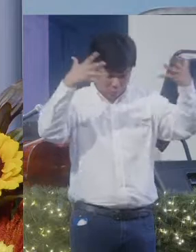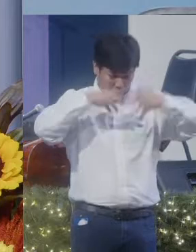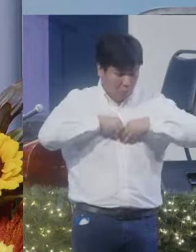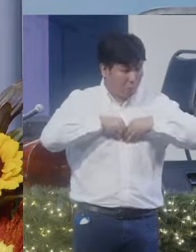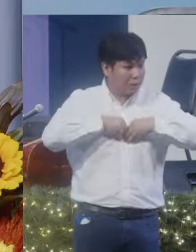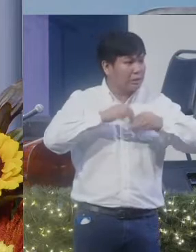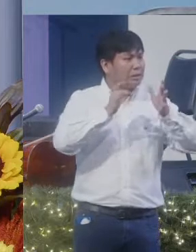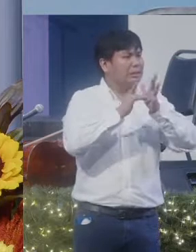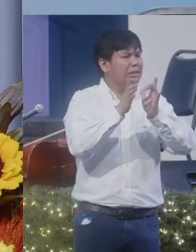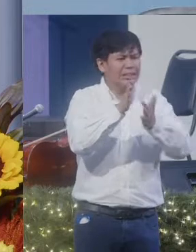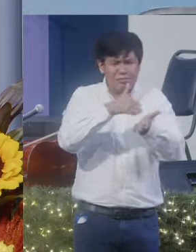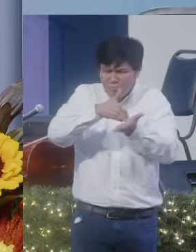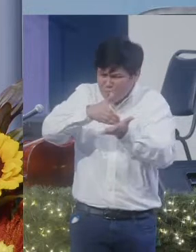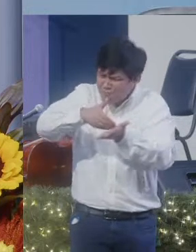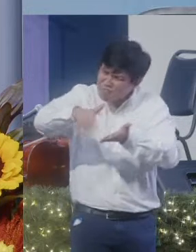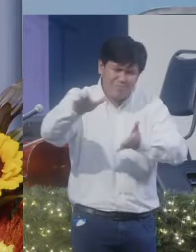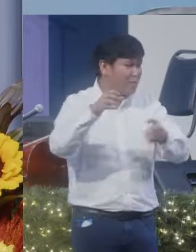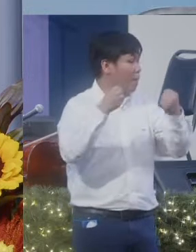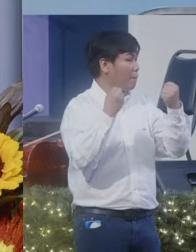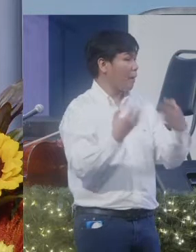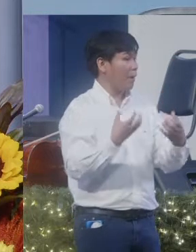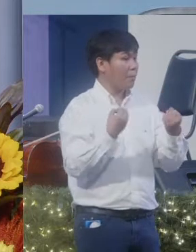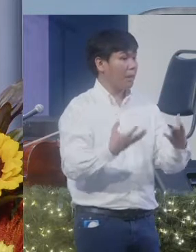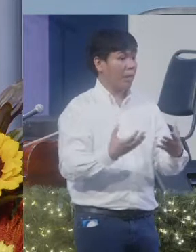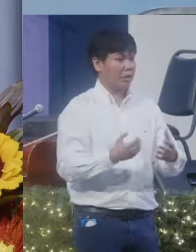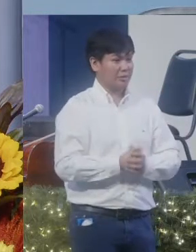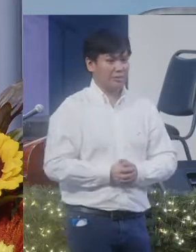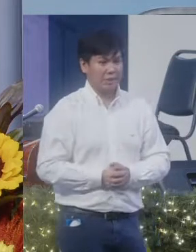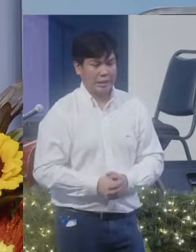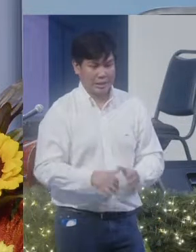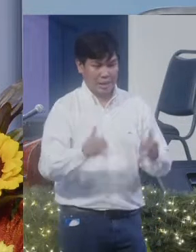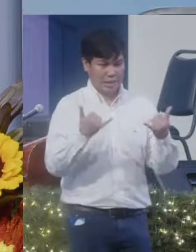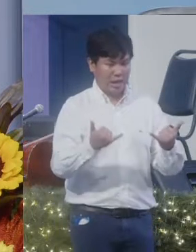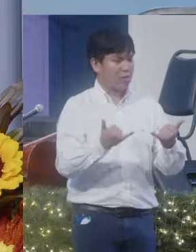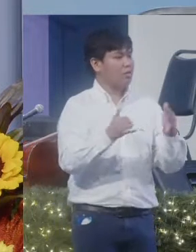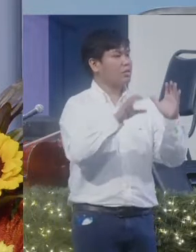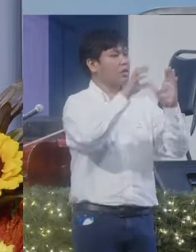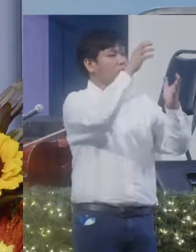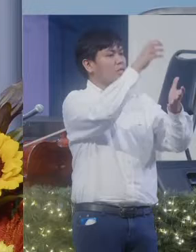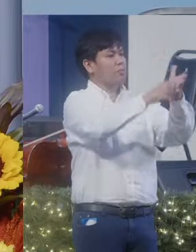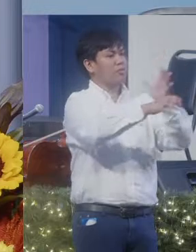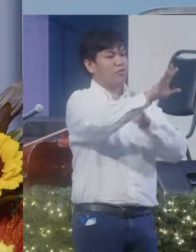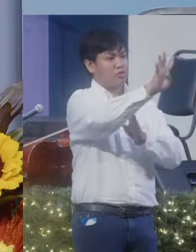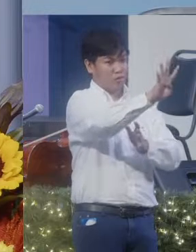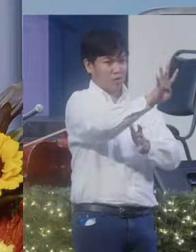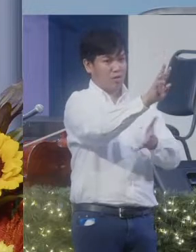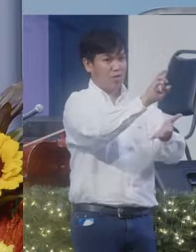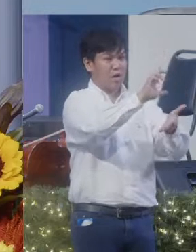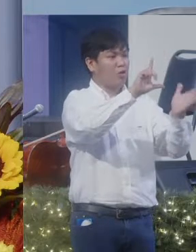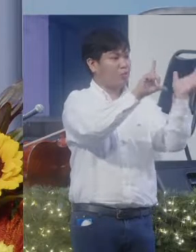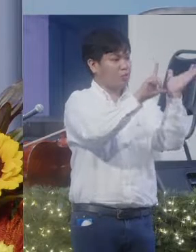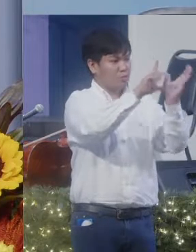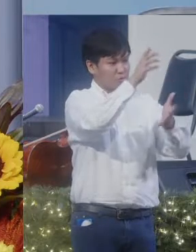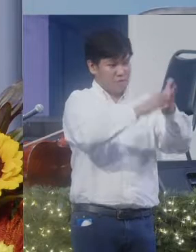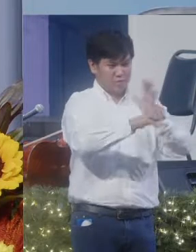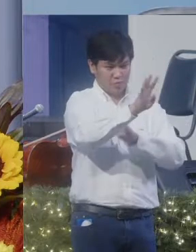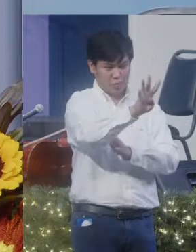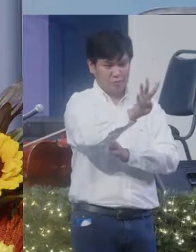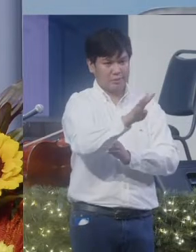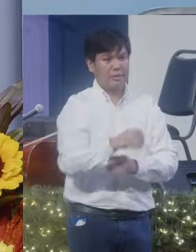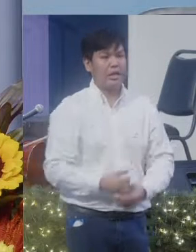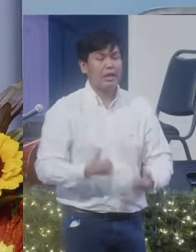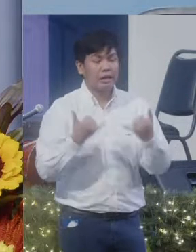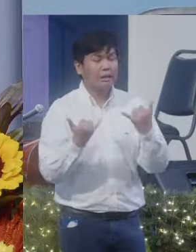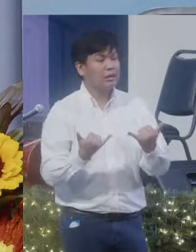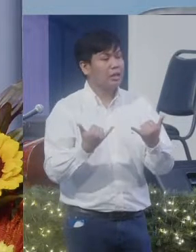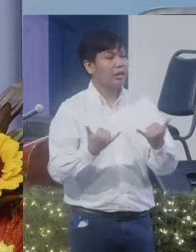pang mga supernatural na gawa. Pansinin niyo sa chapter 4, verses 40 to 44. "Now when the